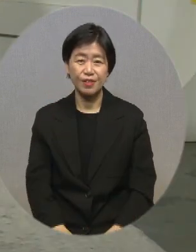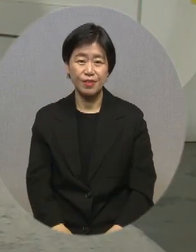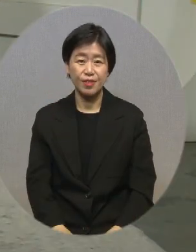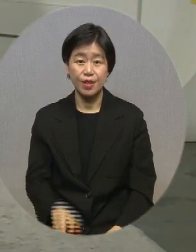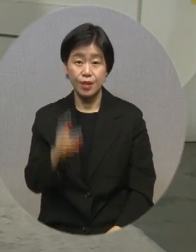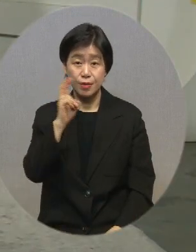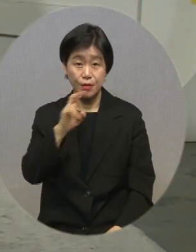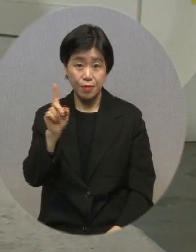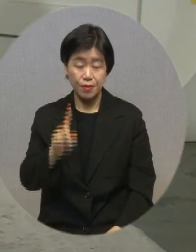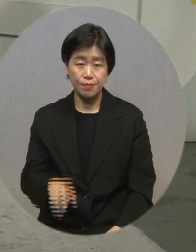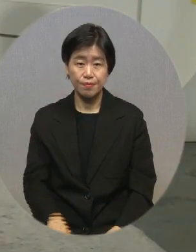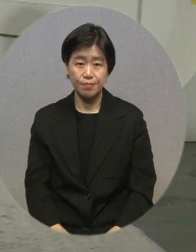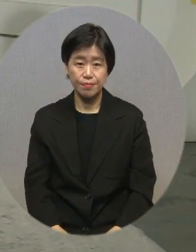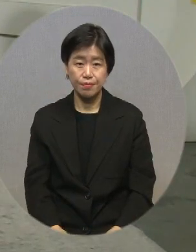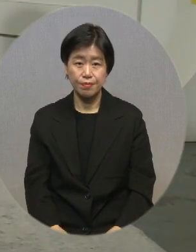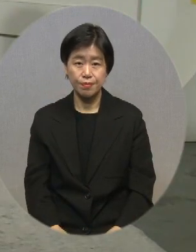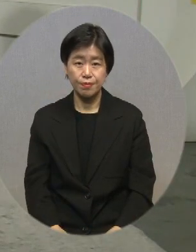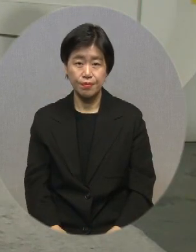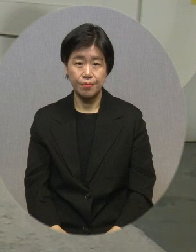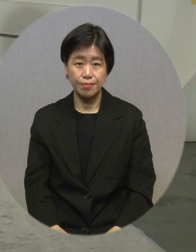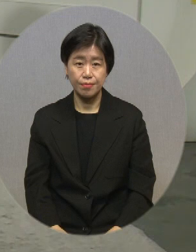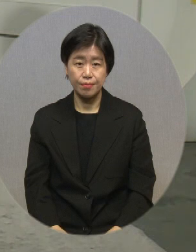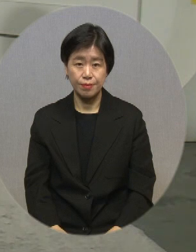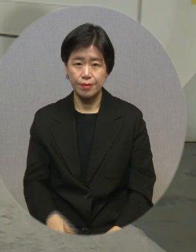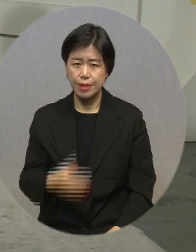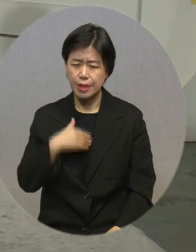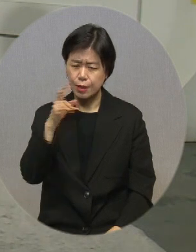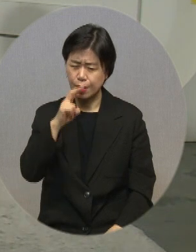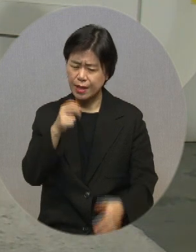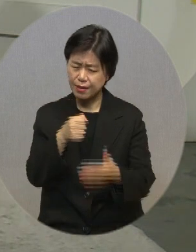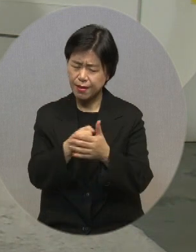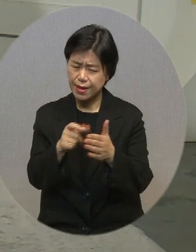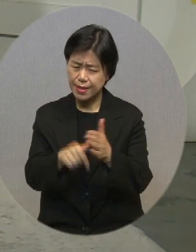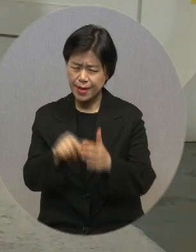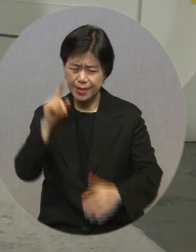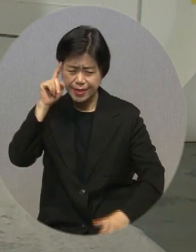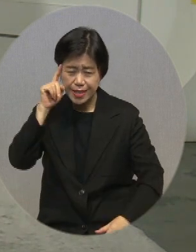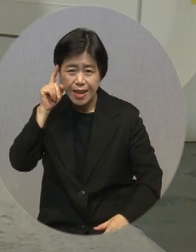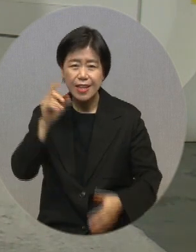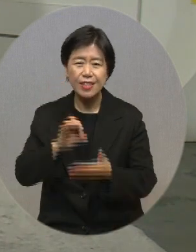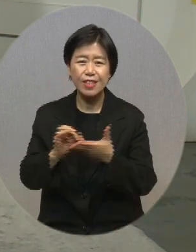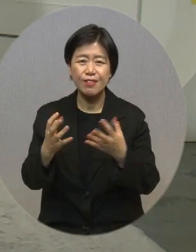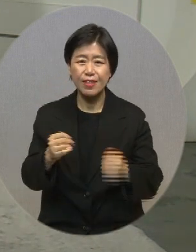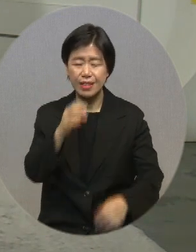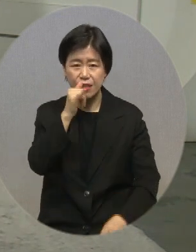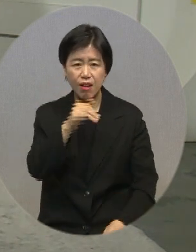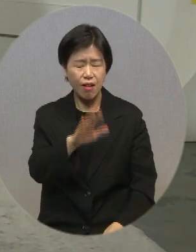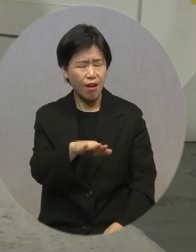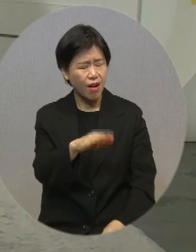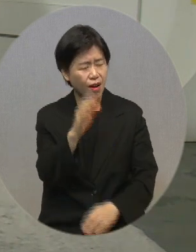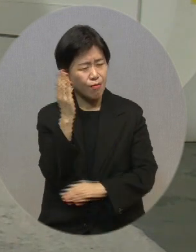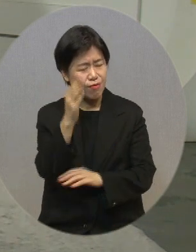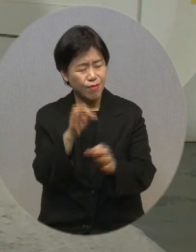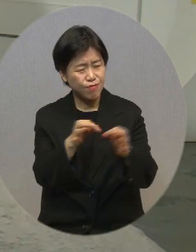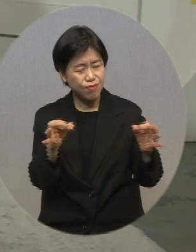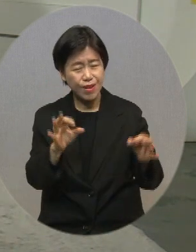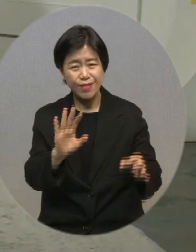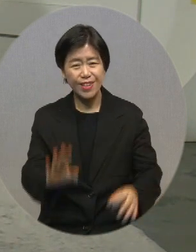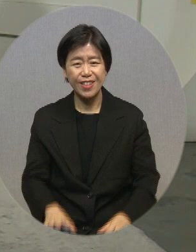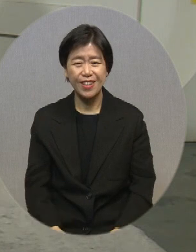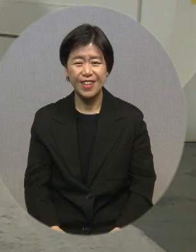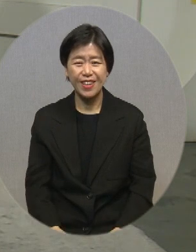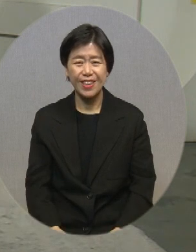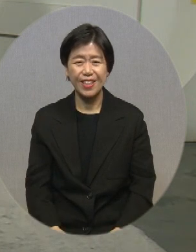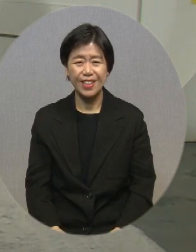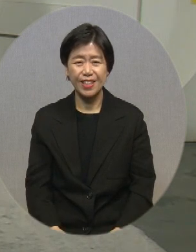네. 노래를 준비하셨을까요? 남진의 이것도 선곡도 제가 좀 신경을 썼죠. 아, 네. 네. 또 길어집니다. 이어한다고 해서 네.